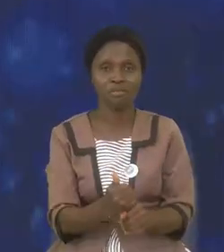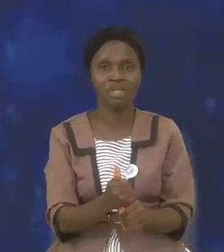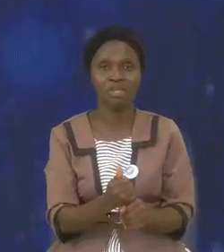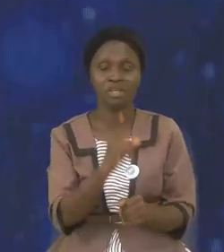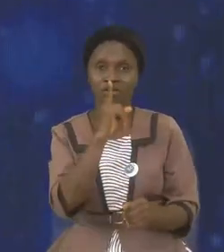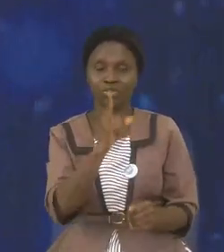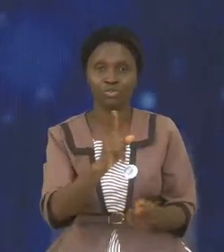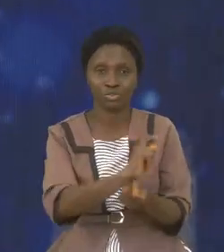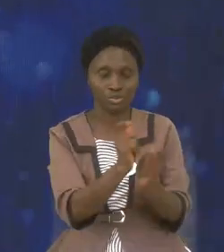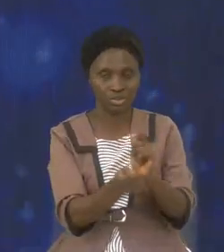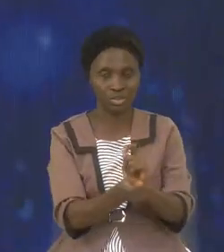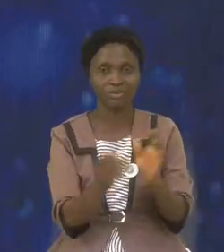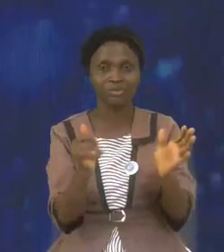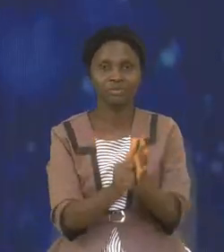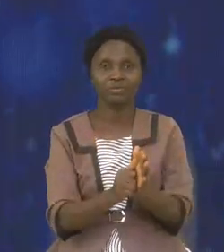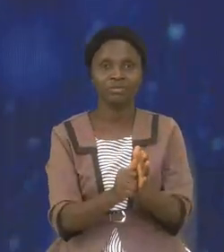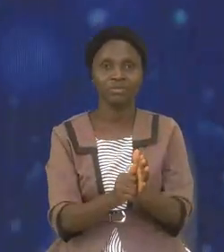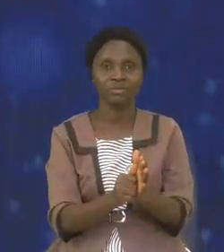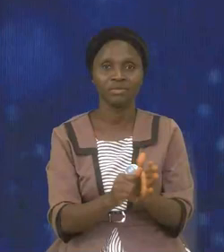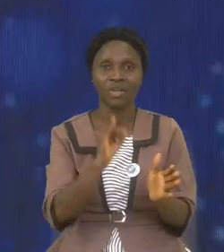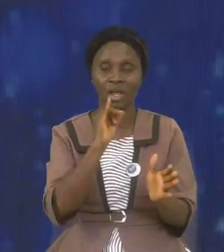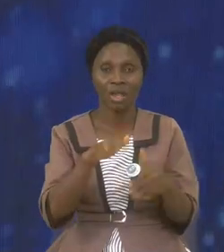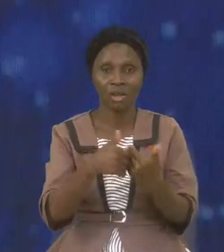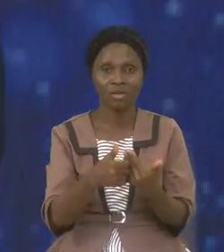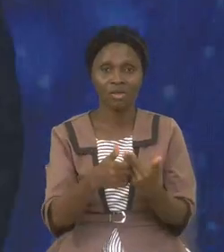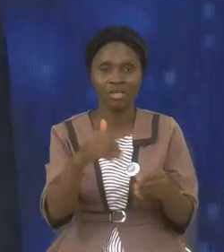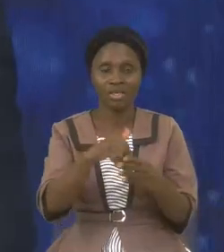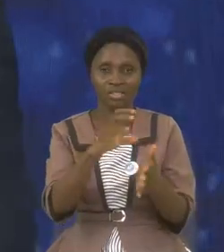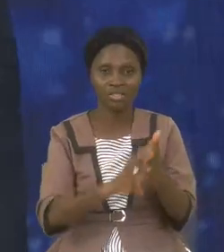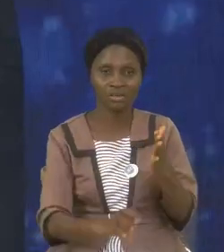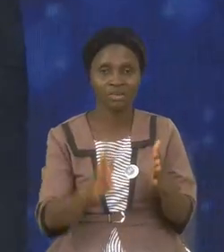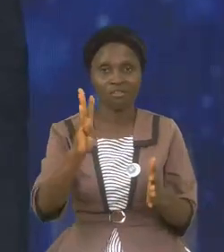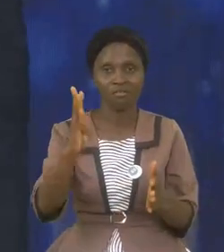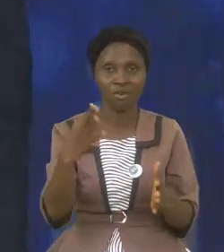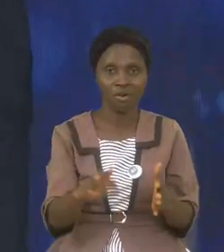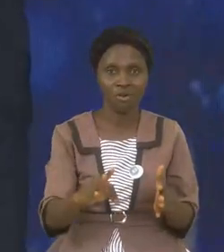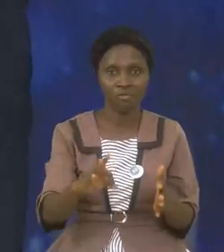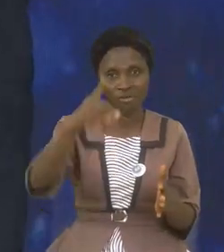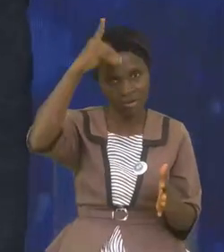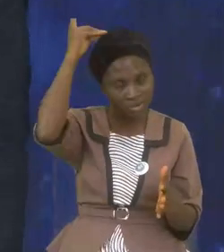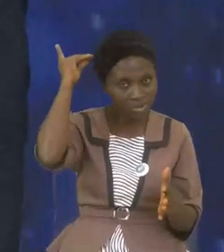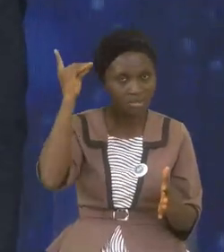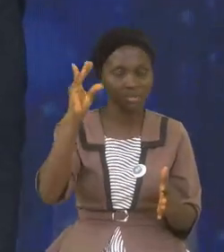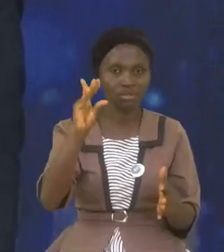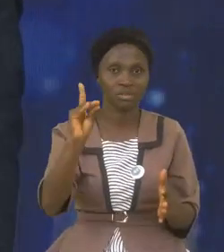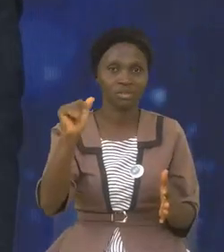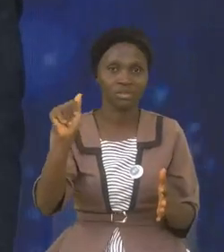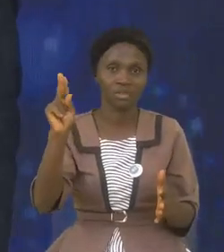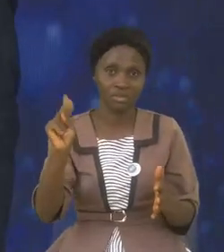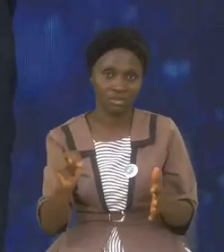un changement défini dans leur vie. C'est pourquoi, comme nous sommes arrivés au chapitre 4 de Daniel, Dieu